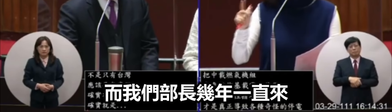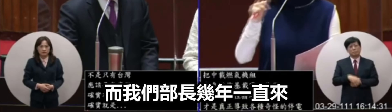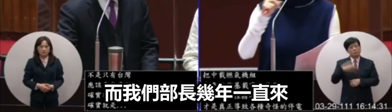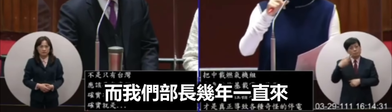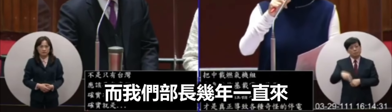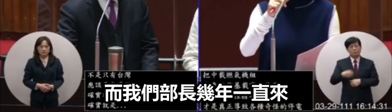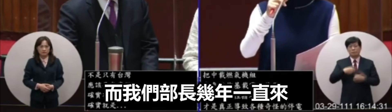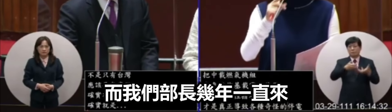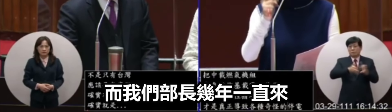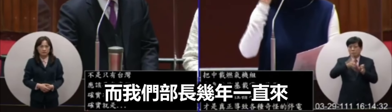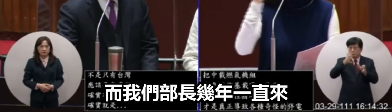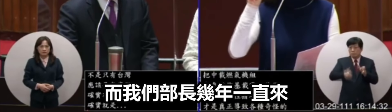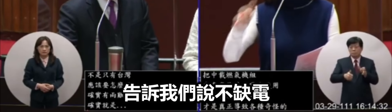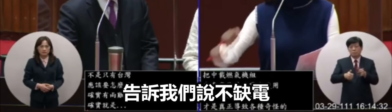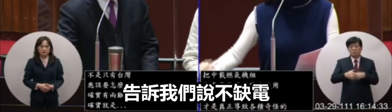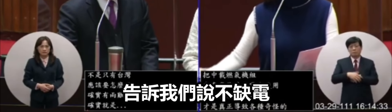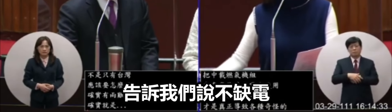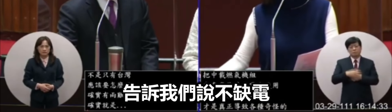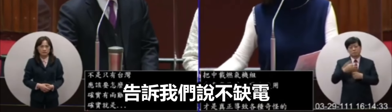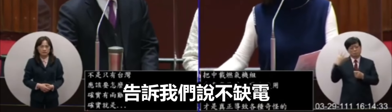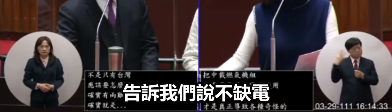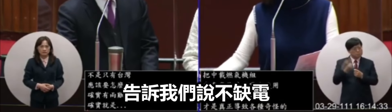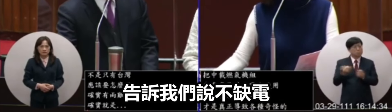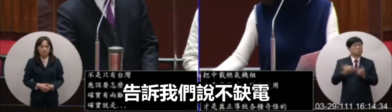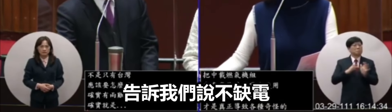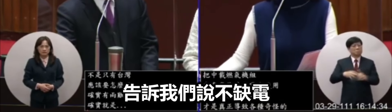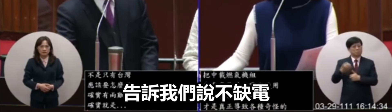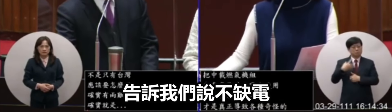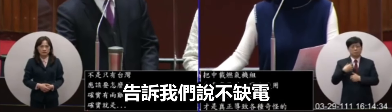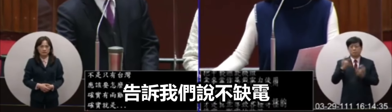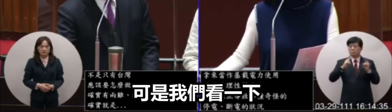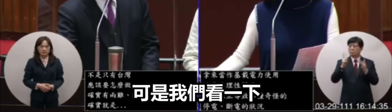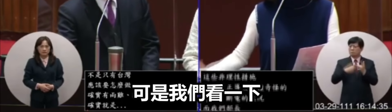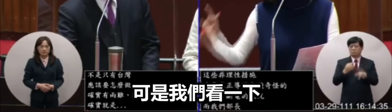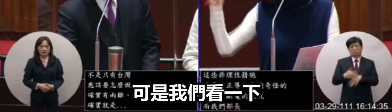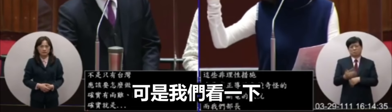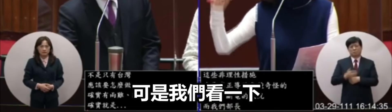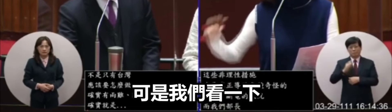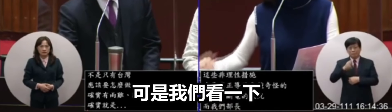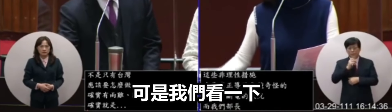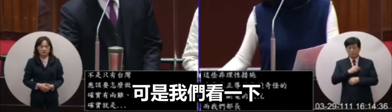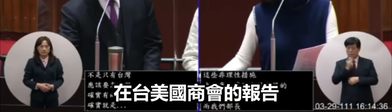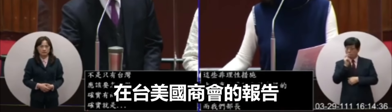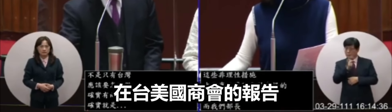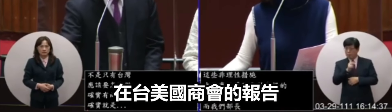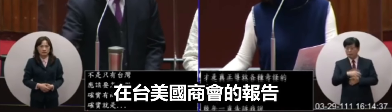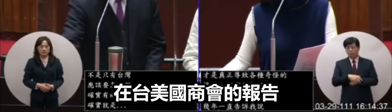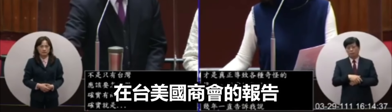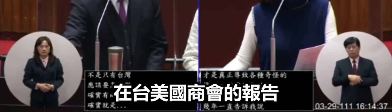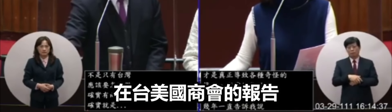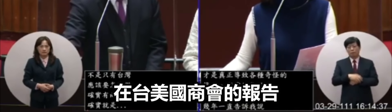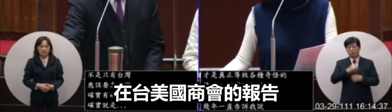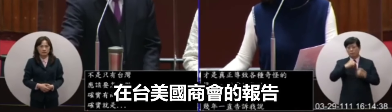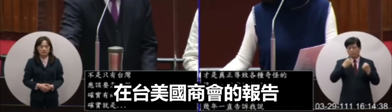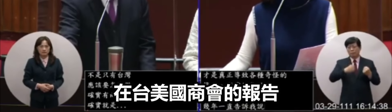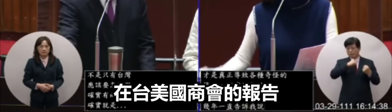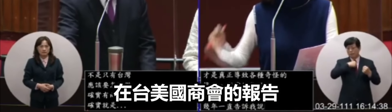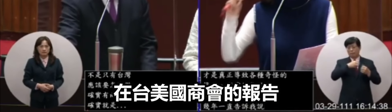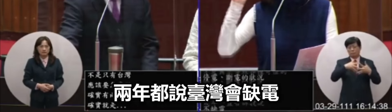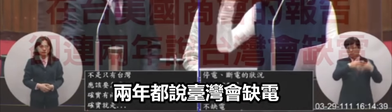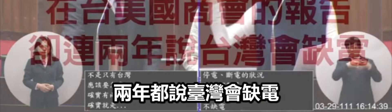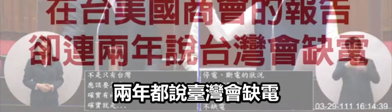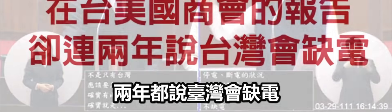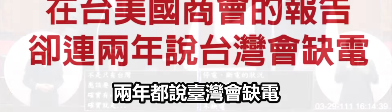我们部长几年一直来告诉我们说不缺电，可是我们看一下在台美国商会的报